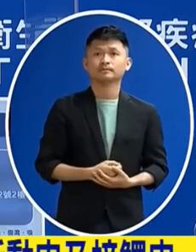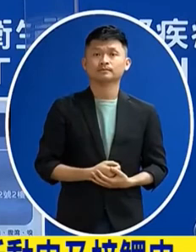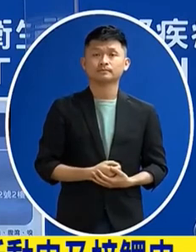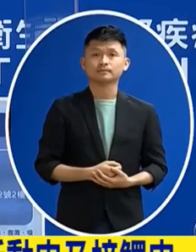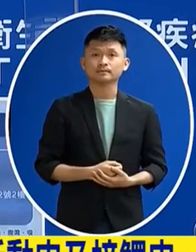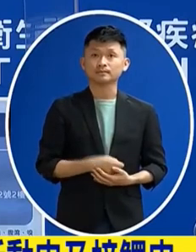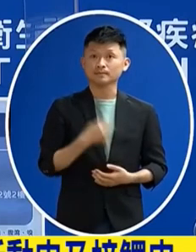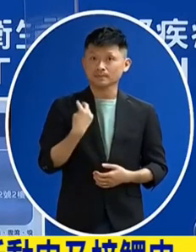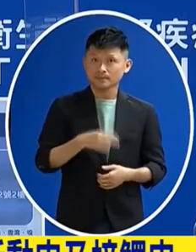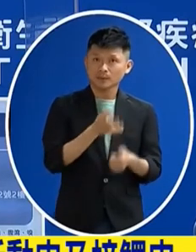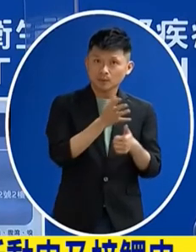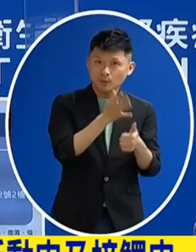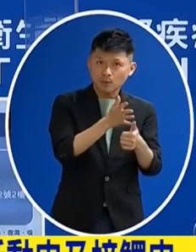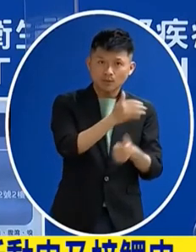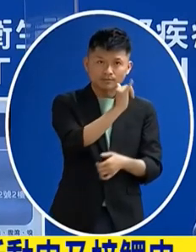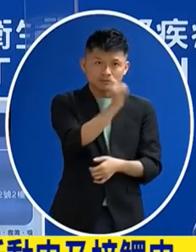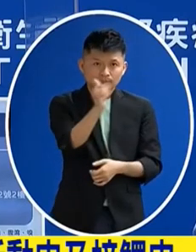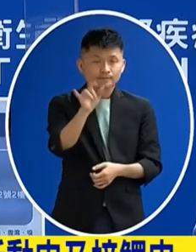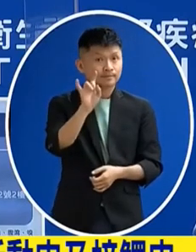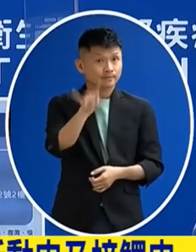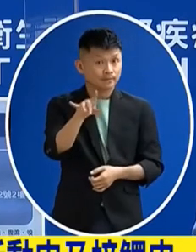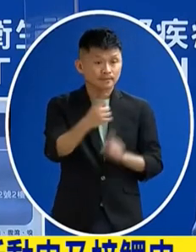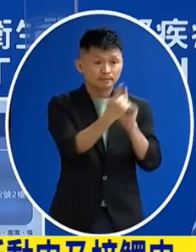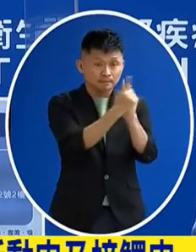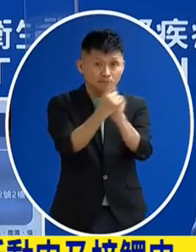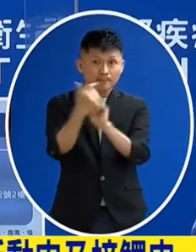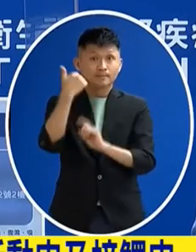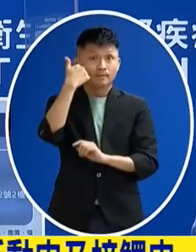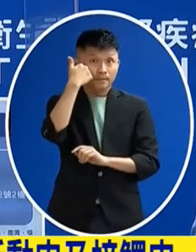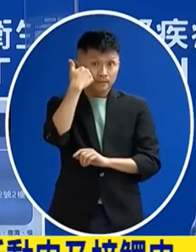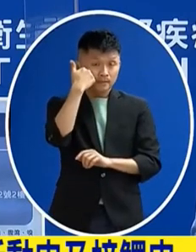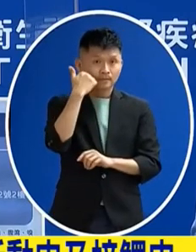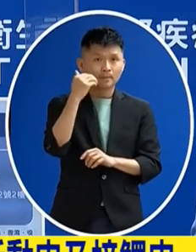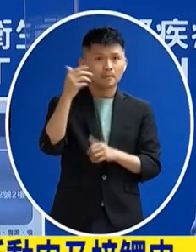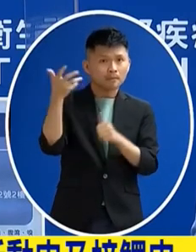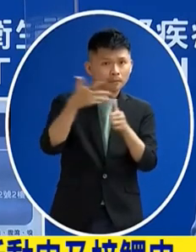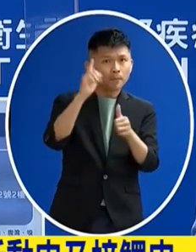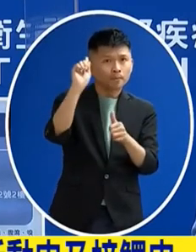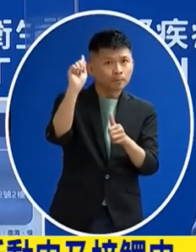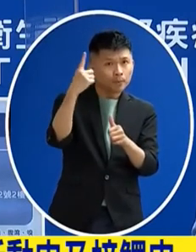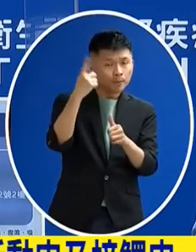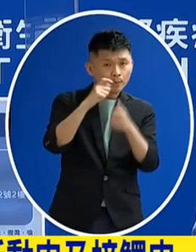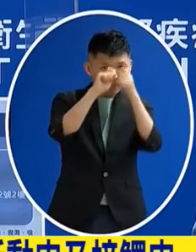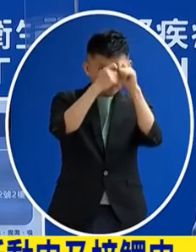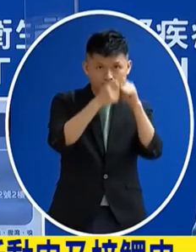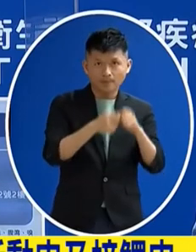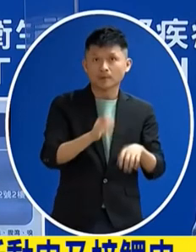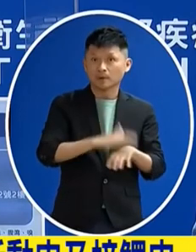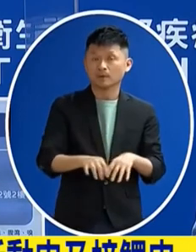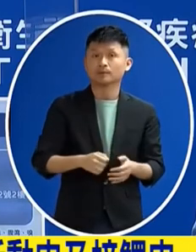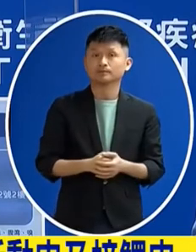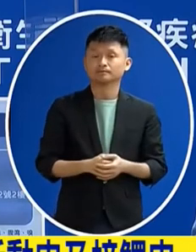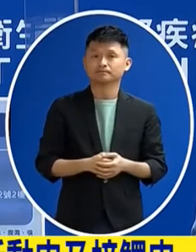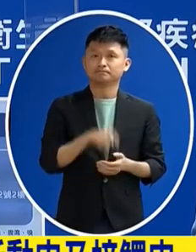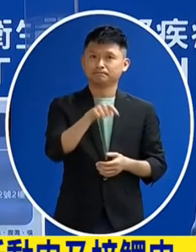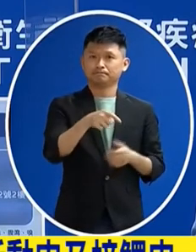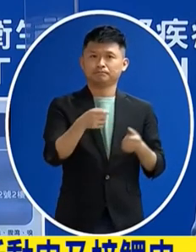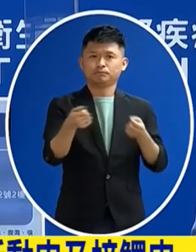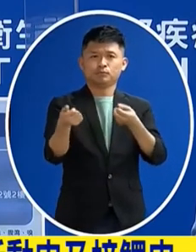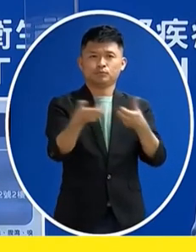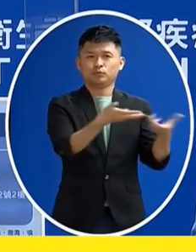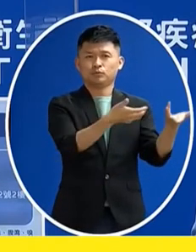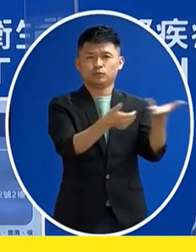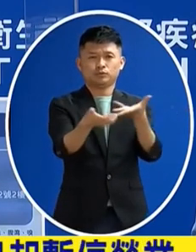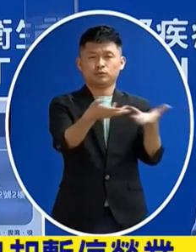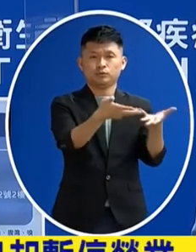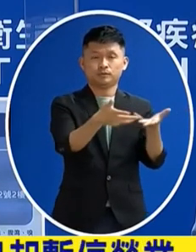调查他的活动史及接触史，以厘清感染源。那因应本起的群聚事件，该游艺